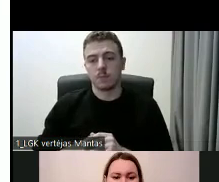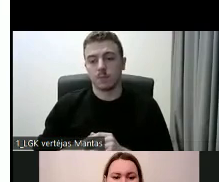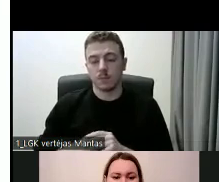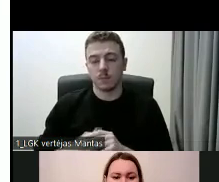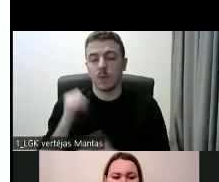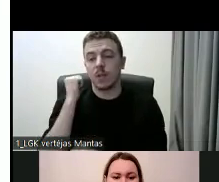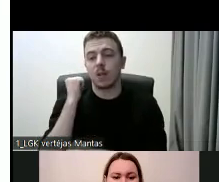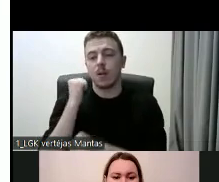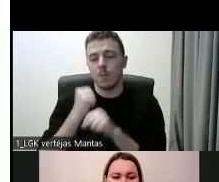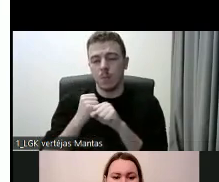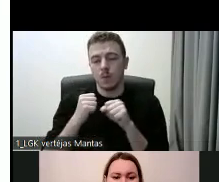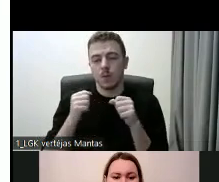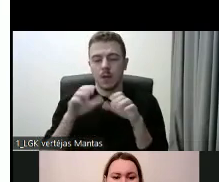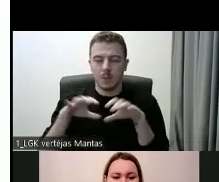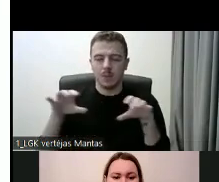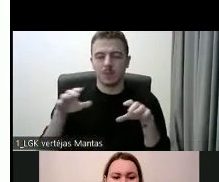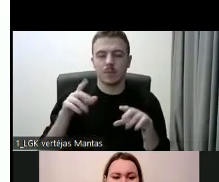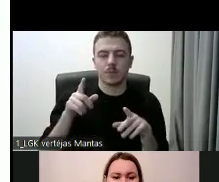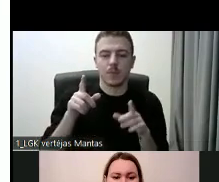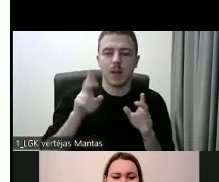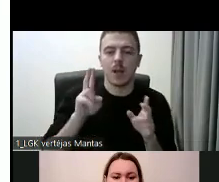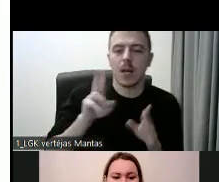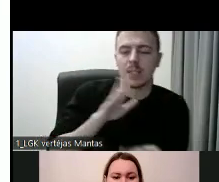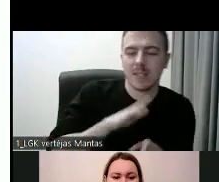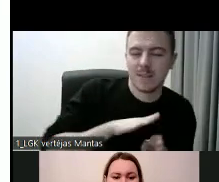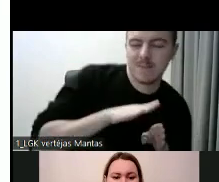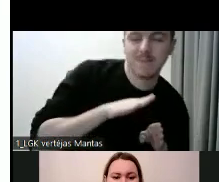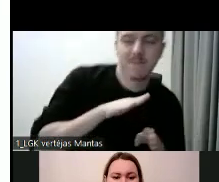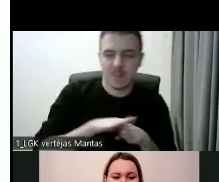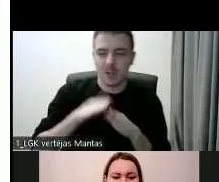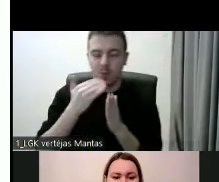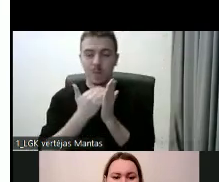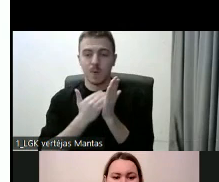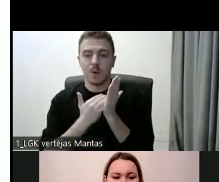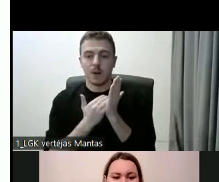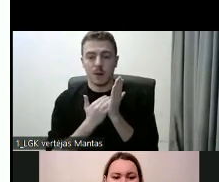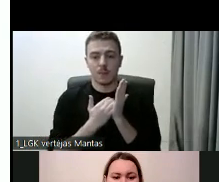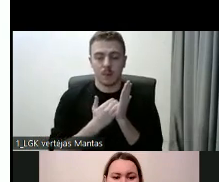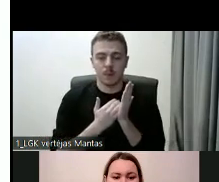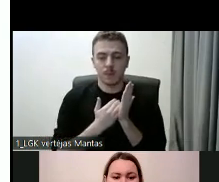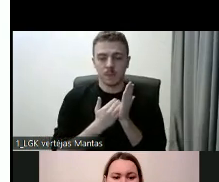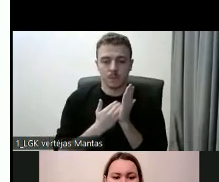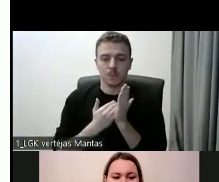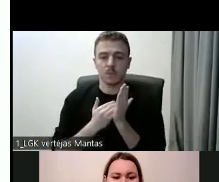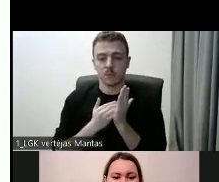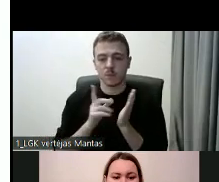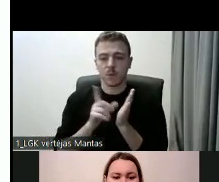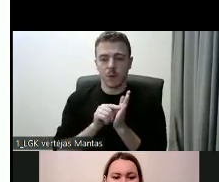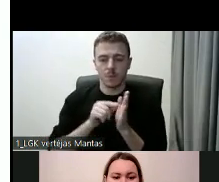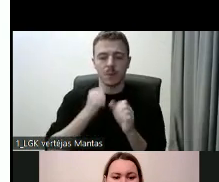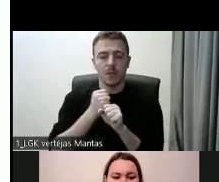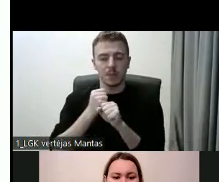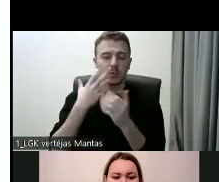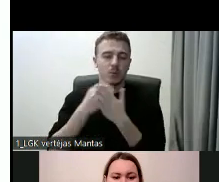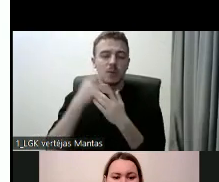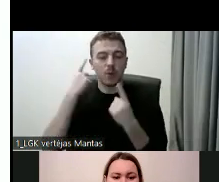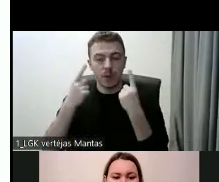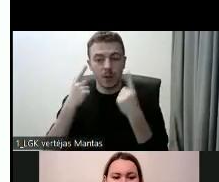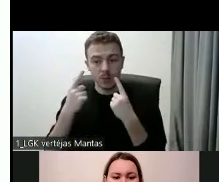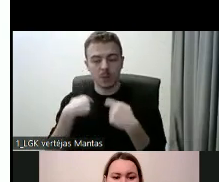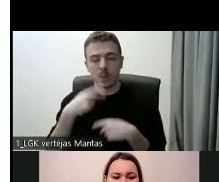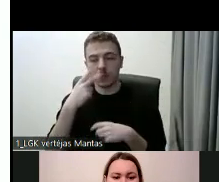įgyventis ugdymo turinio programą yra skatimas būti kūrybingu su savo idėjomis. Ir mes matome, kad